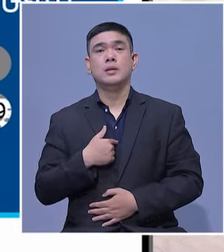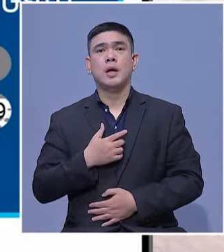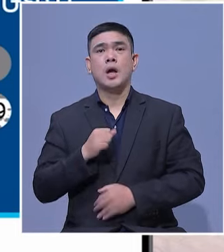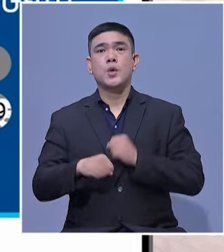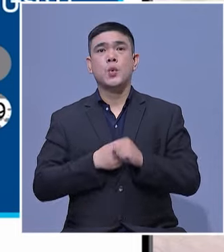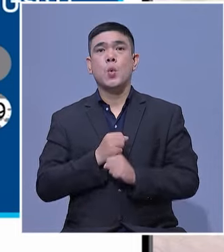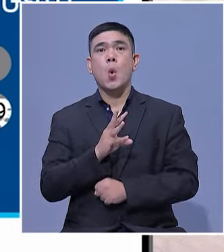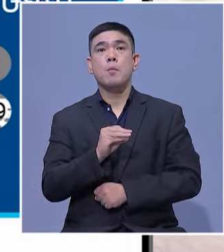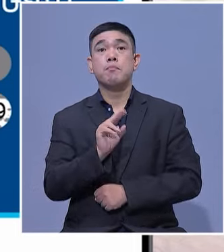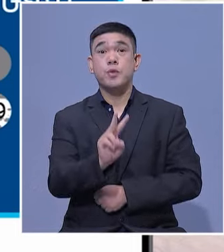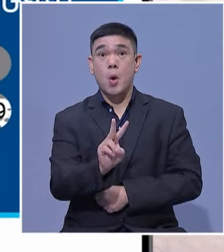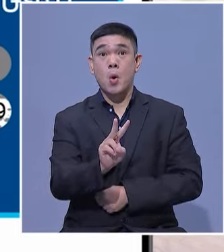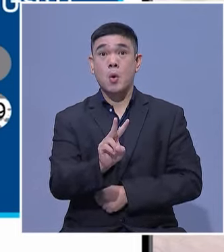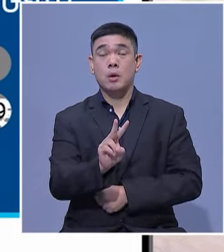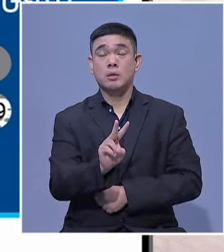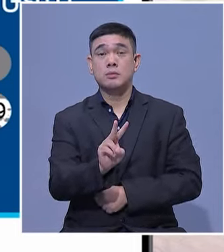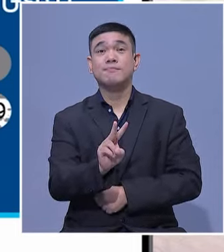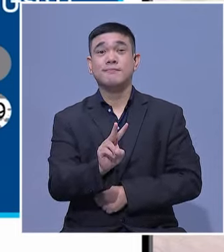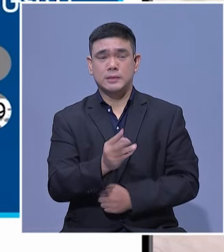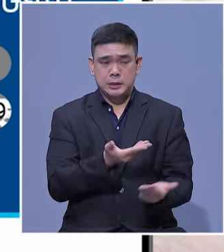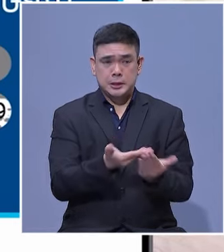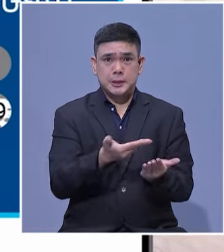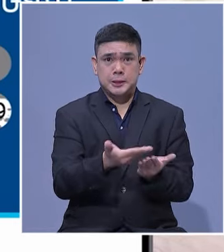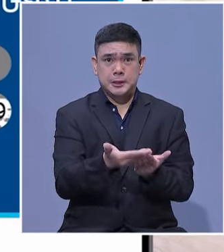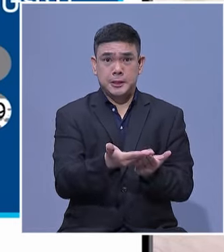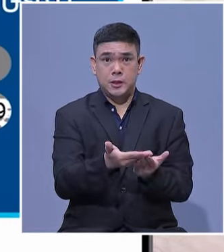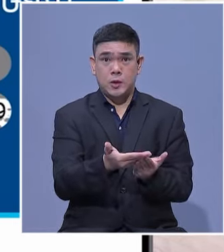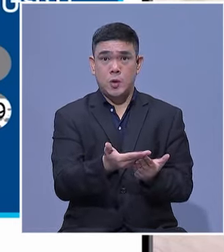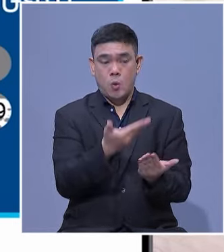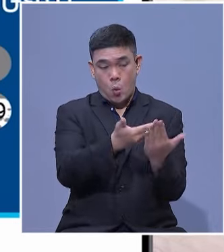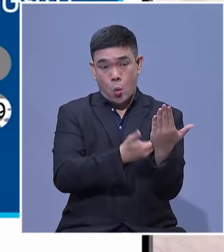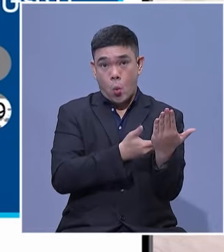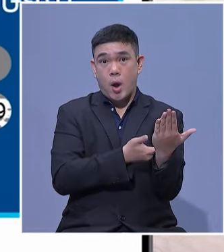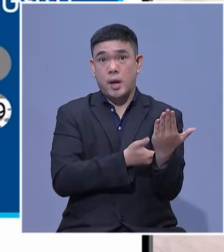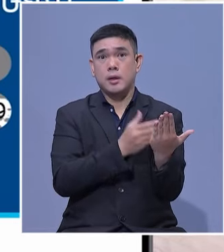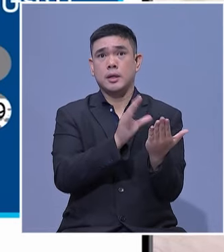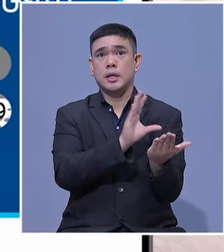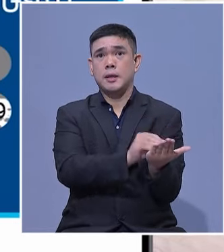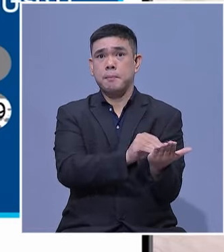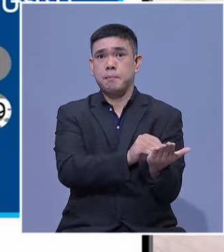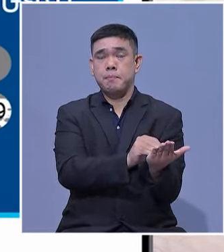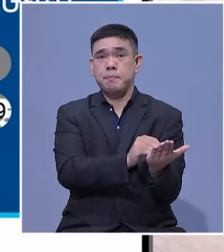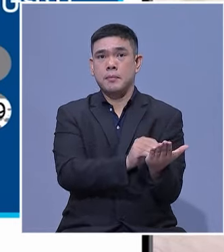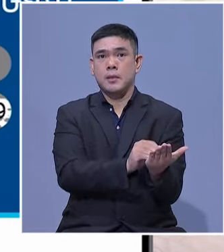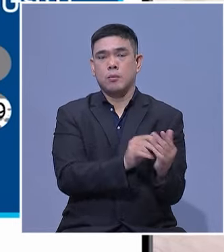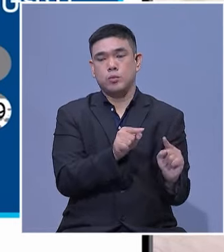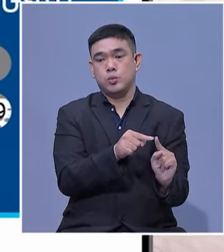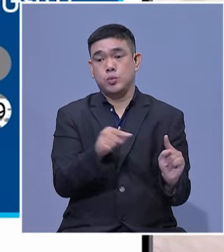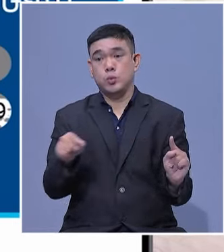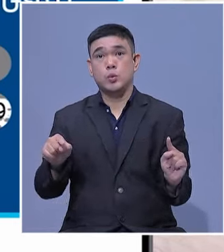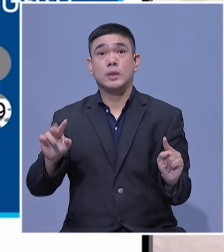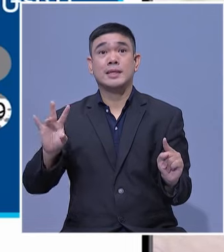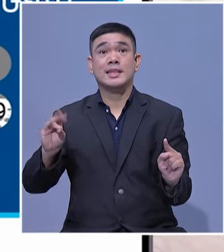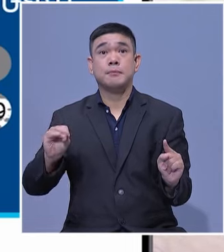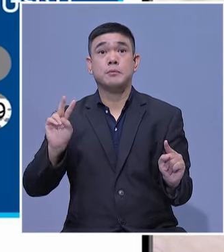อายุ 62ปีค่ะแล้วพอซื้อหวยเกษียณนะครับก็จะต้องเก็บเงินไปจนถึงอายุ 72ปีก็